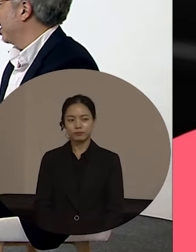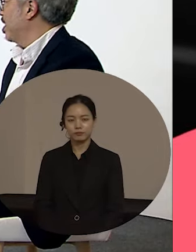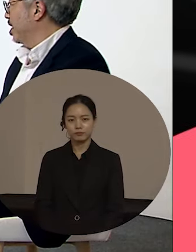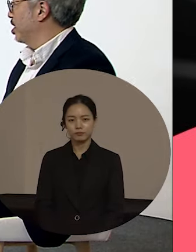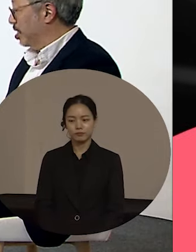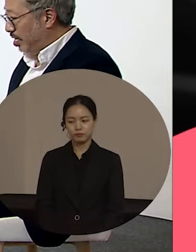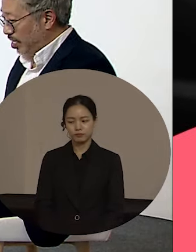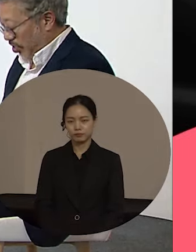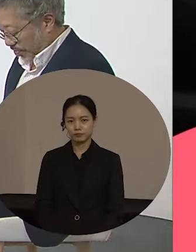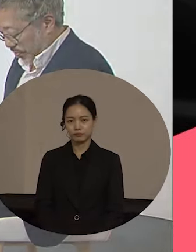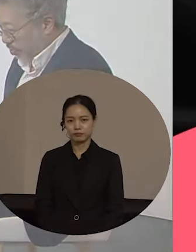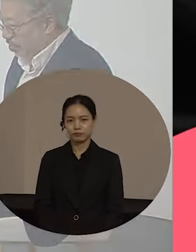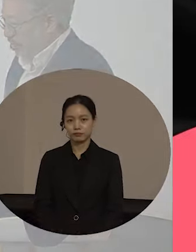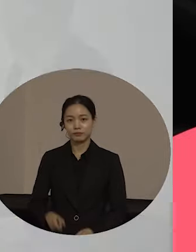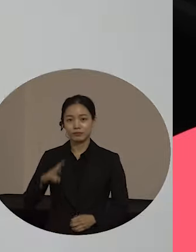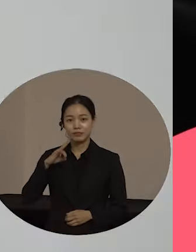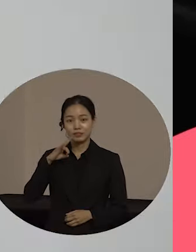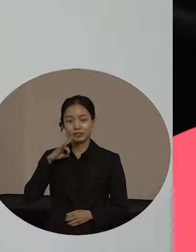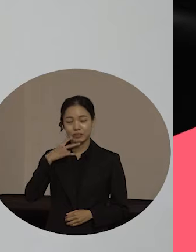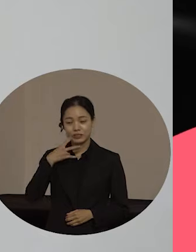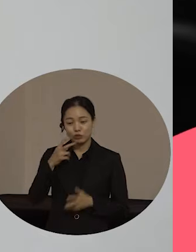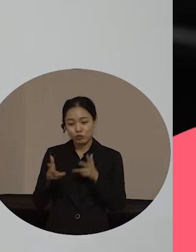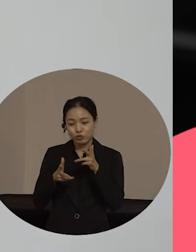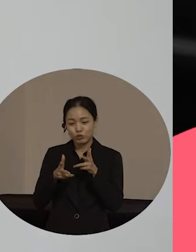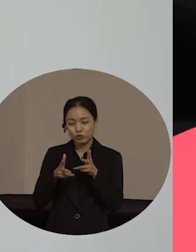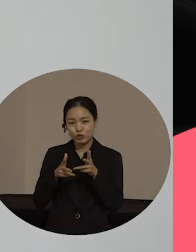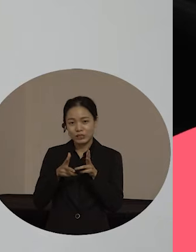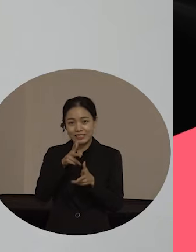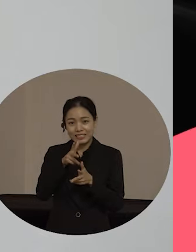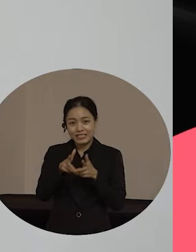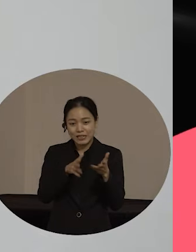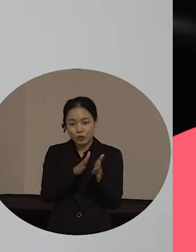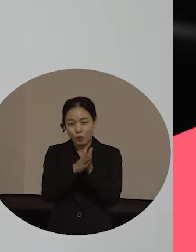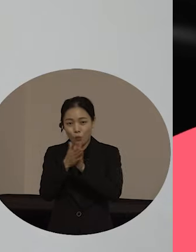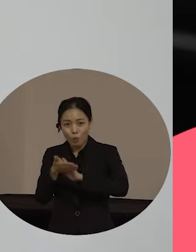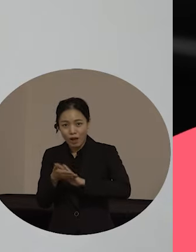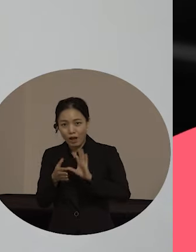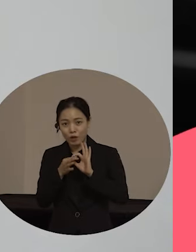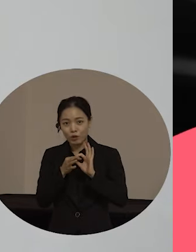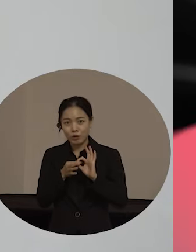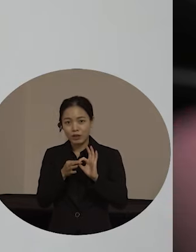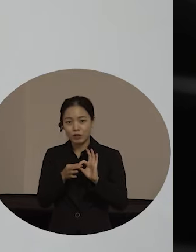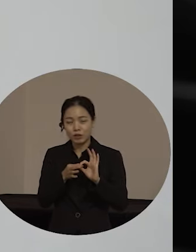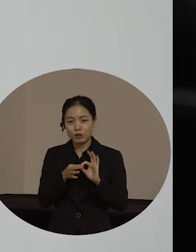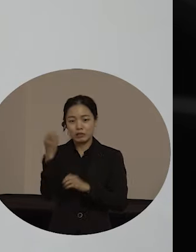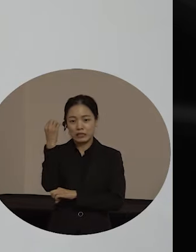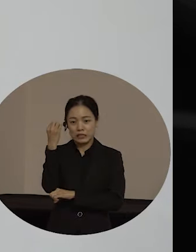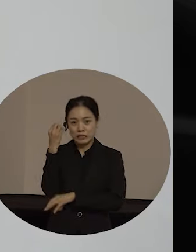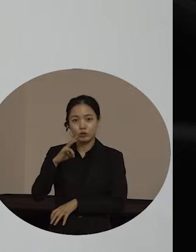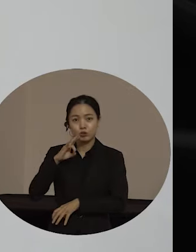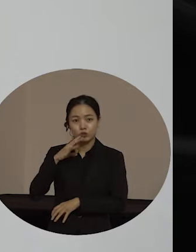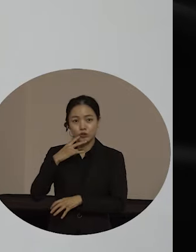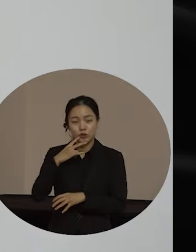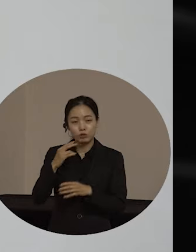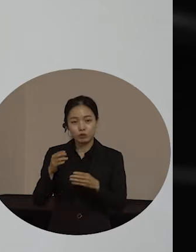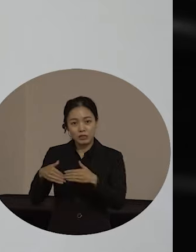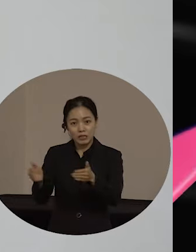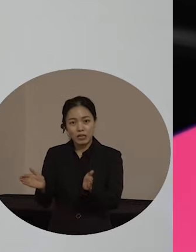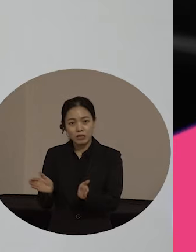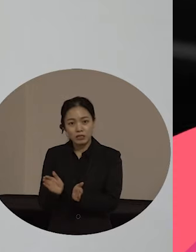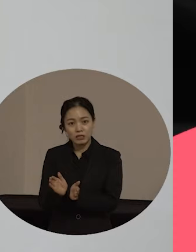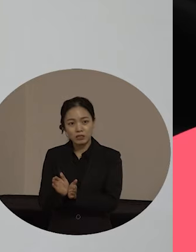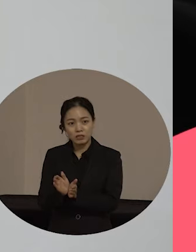(웃음) 네, 그 예술의 산업화에 대해서는 기초 예술 자체가 콘텐츠라든지 이런 문화 산업, 대중 예술 산업